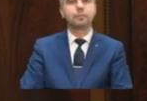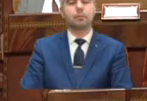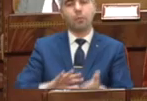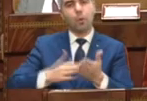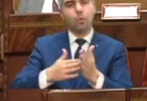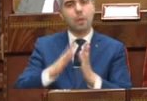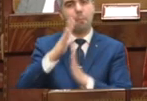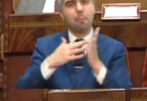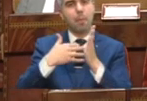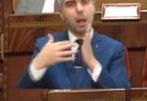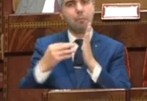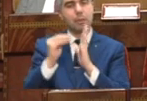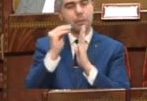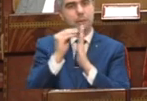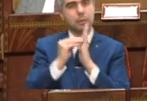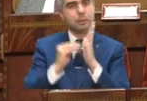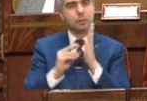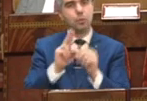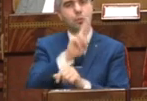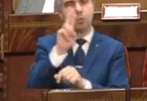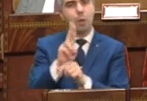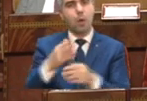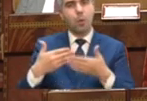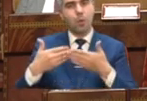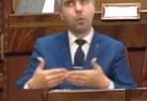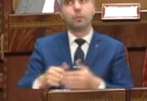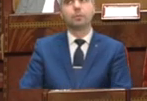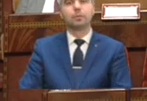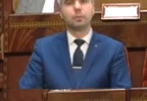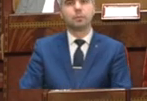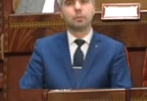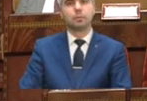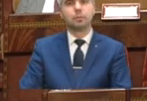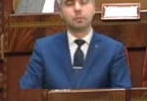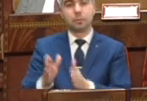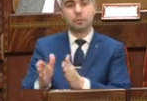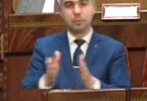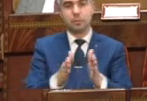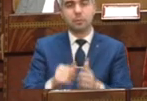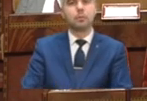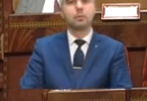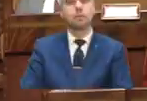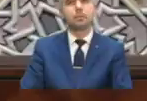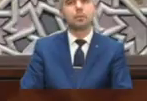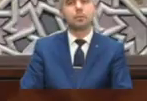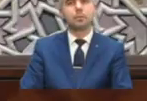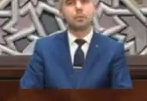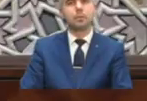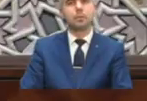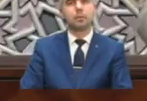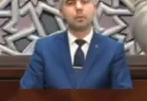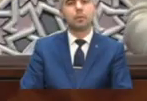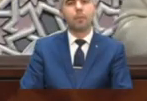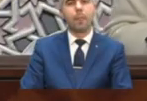أنهينا جدول أعمالنا لحصة الأسئلة الشفهية لهذا اليوم، ونمر لتناول الكلمة وفق